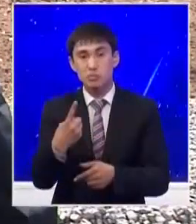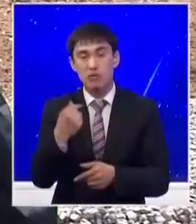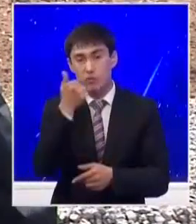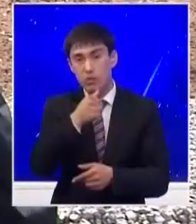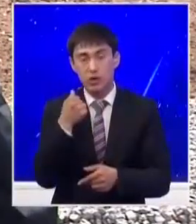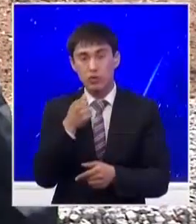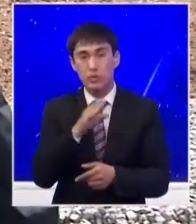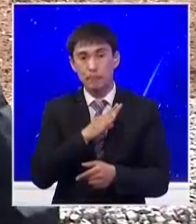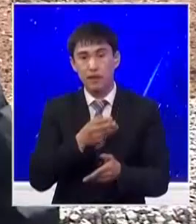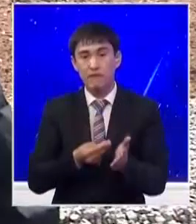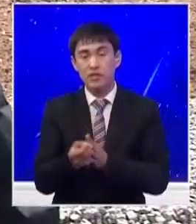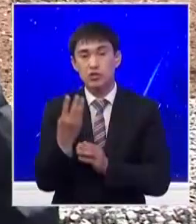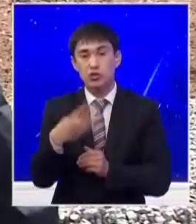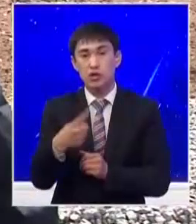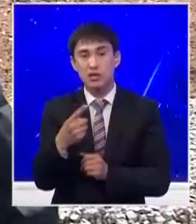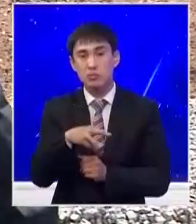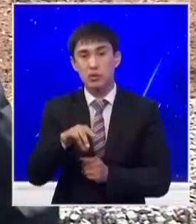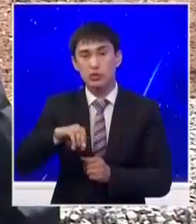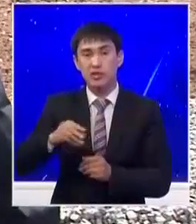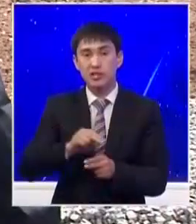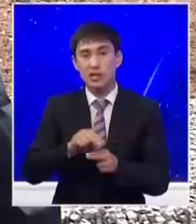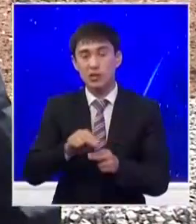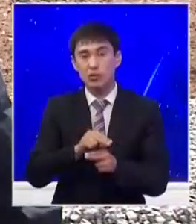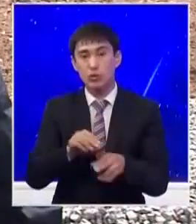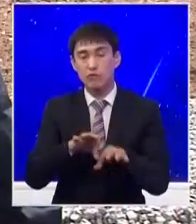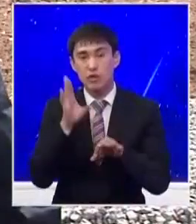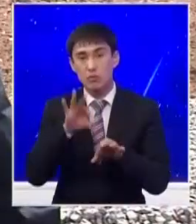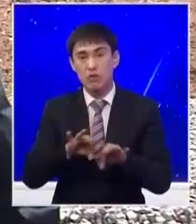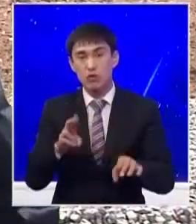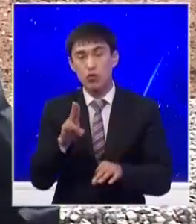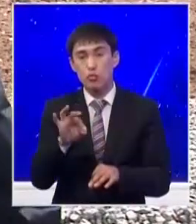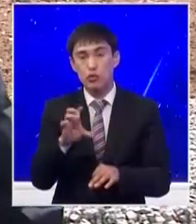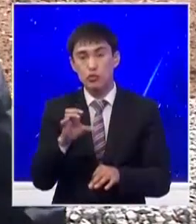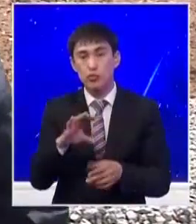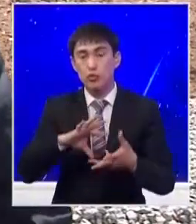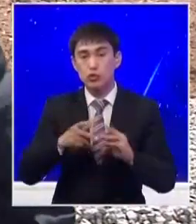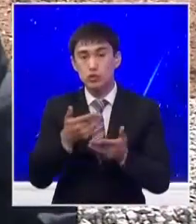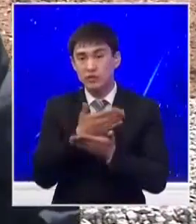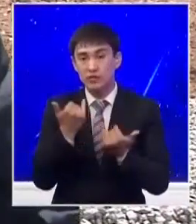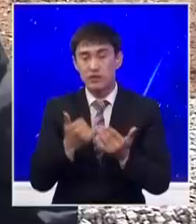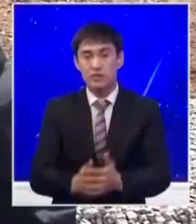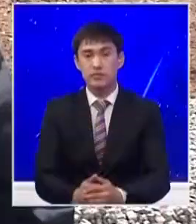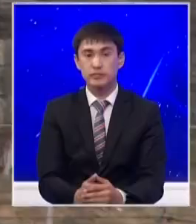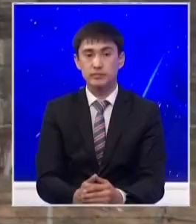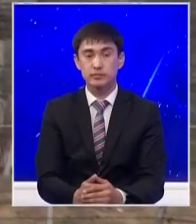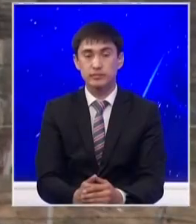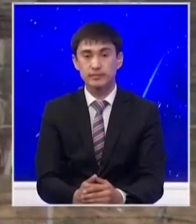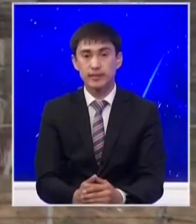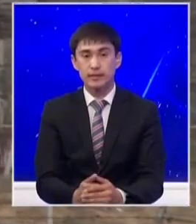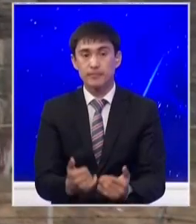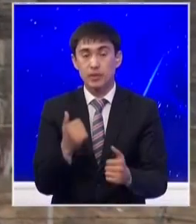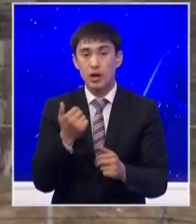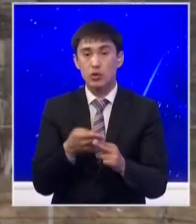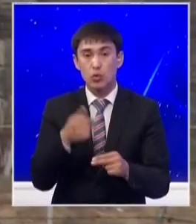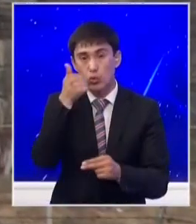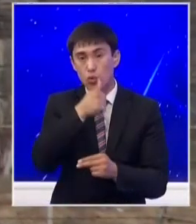2020-2021 годах было выделено 41 миллион тенге для ремонта водопровода Курунбельсу. Но результатов нет по сей день. Вот уже